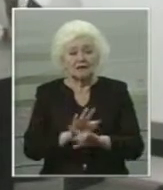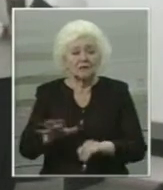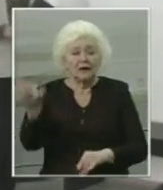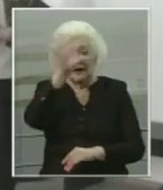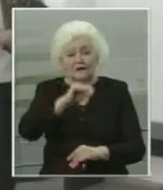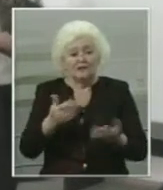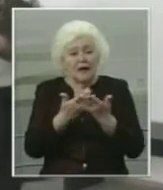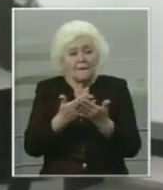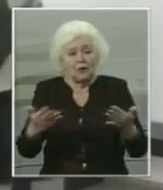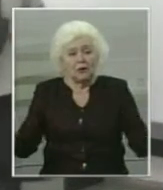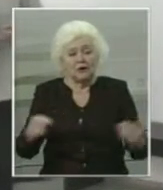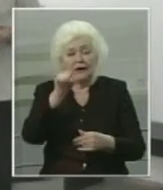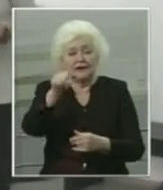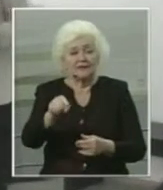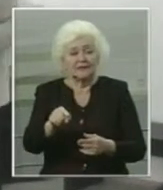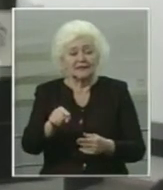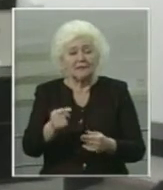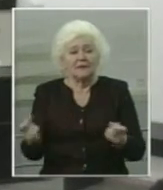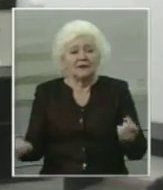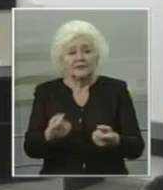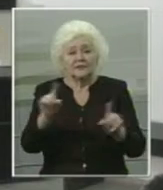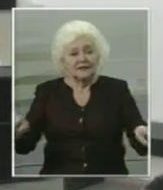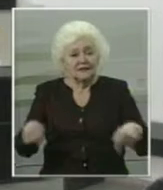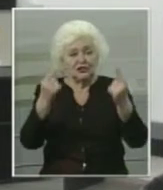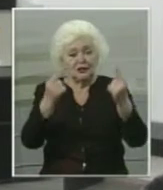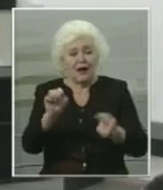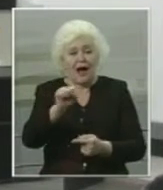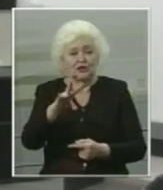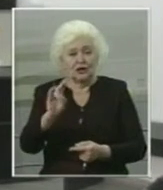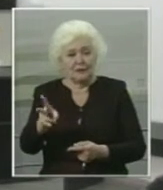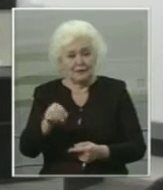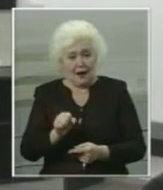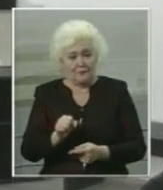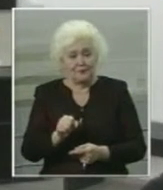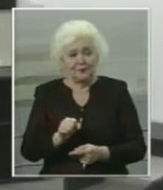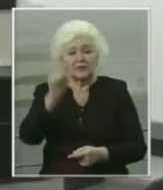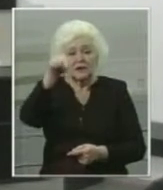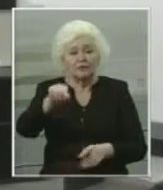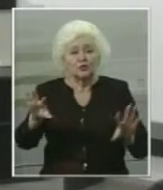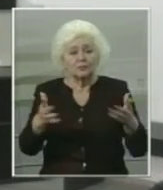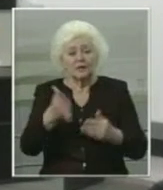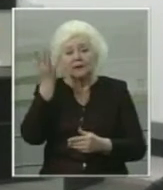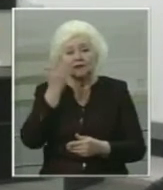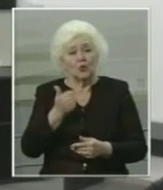всієї популяризації, все це взяла на свої плечі саме Анжеліка. І в той момент, коли